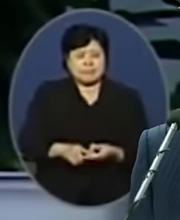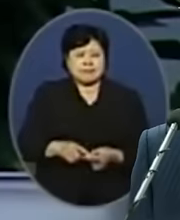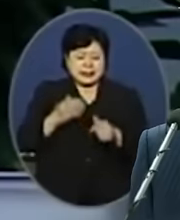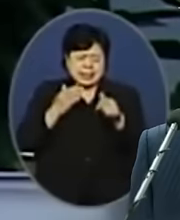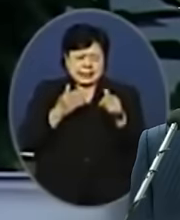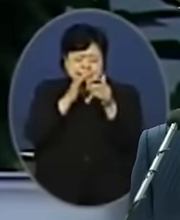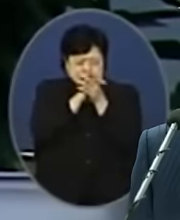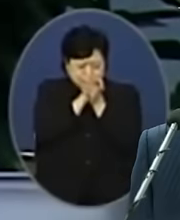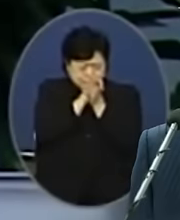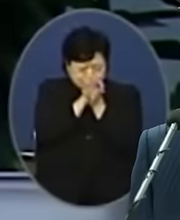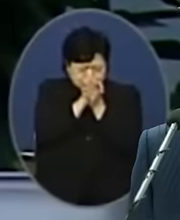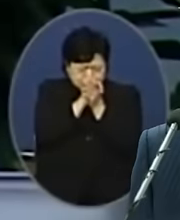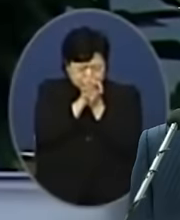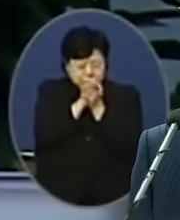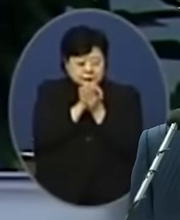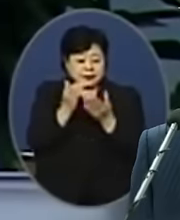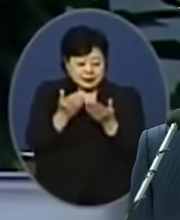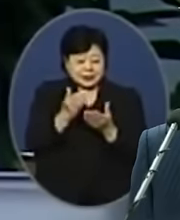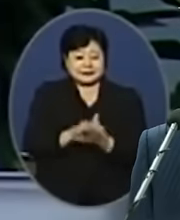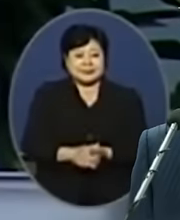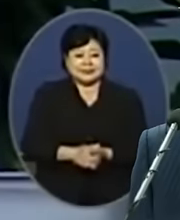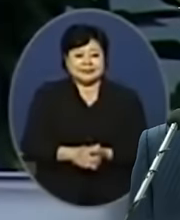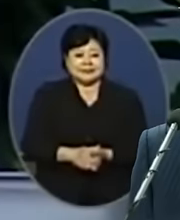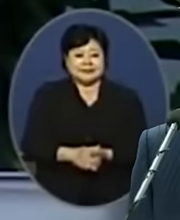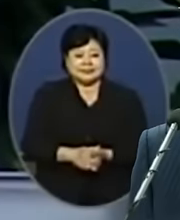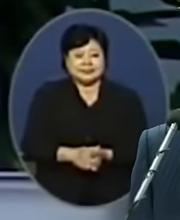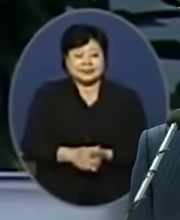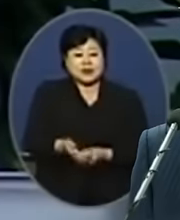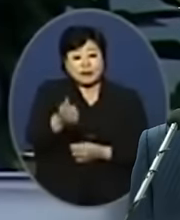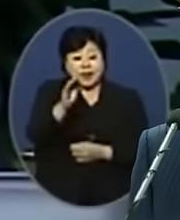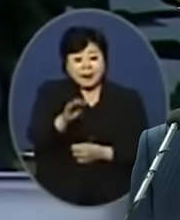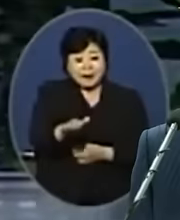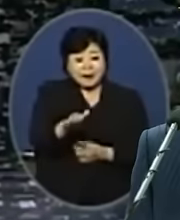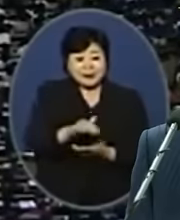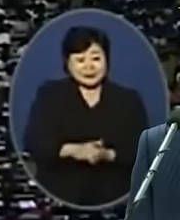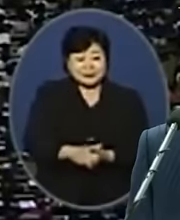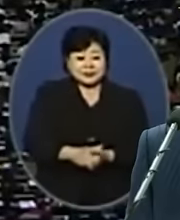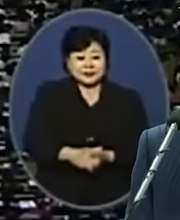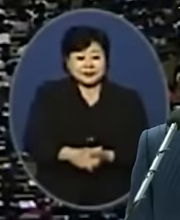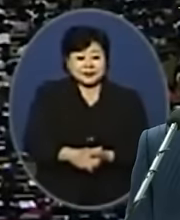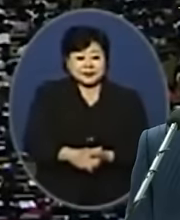간절한 마음으로 일을 하는 것입니다. 그런데